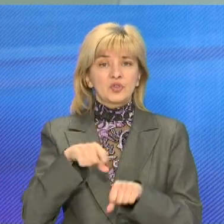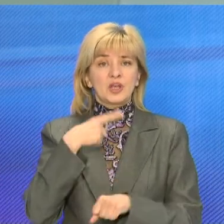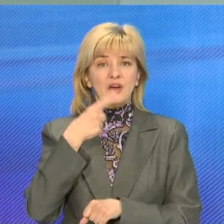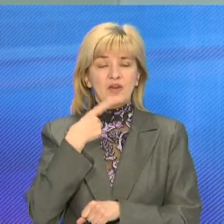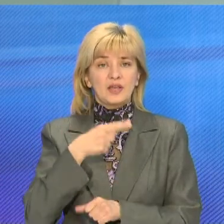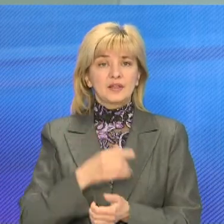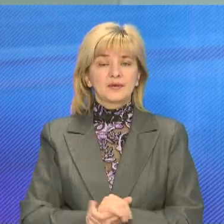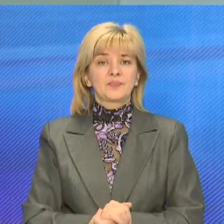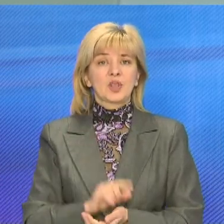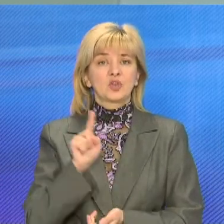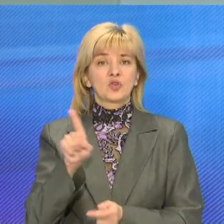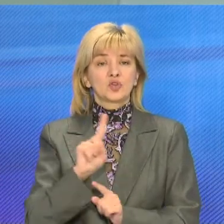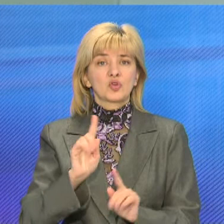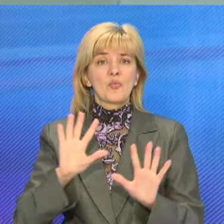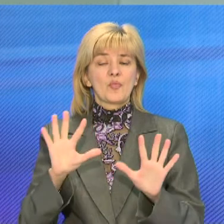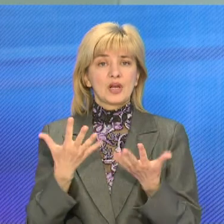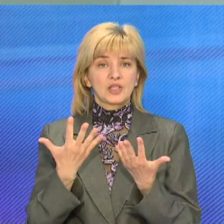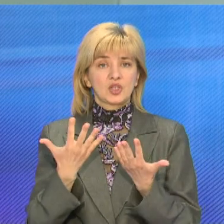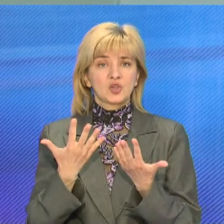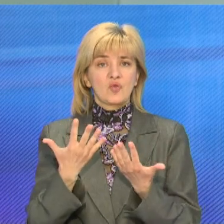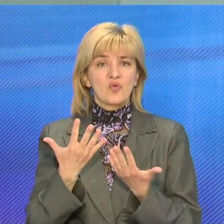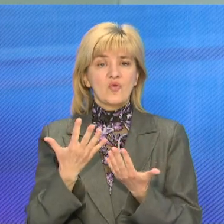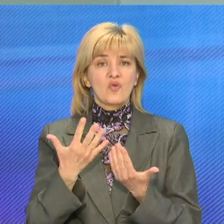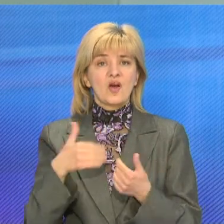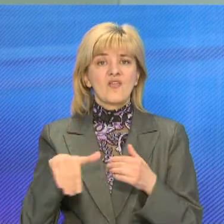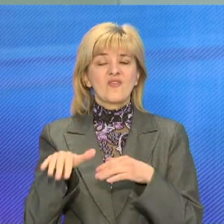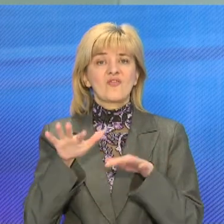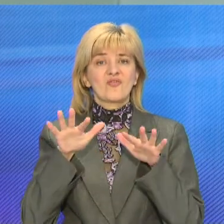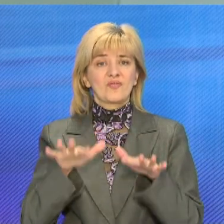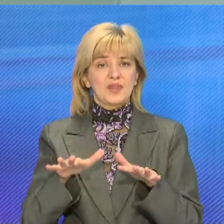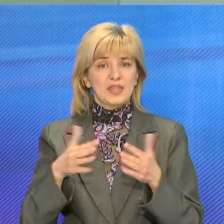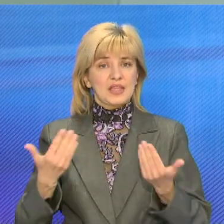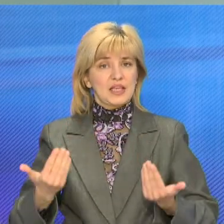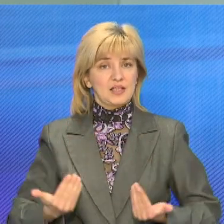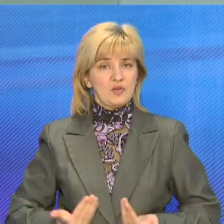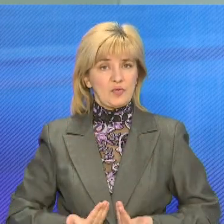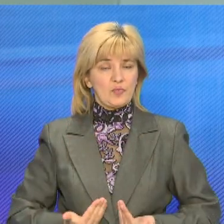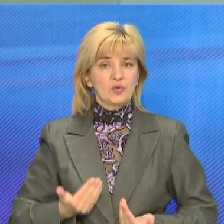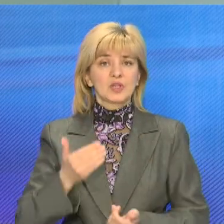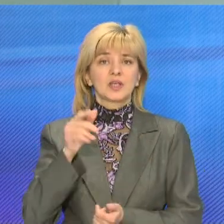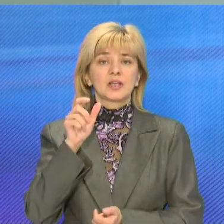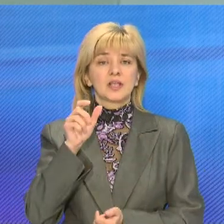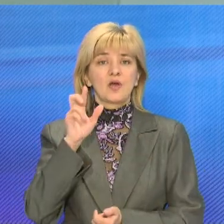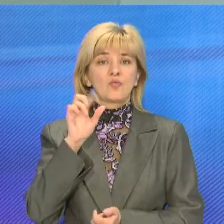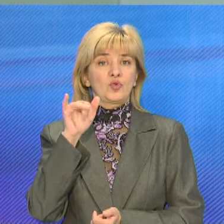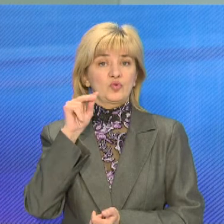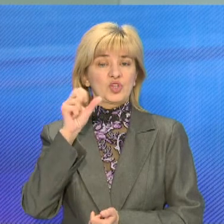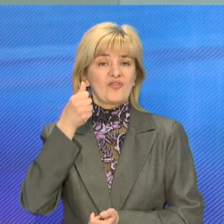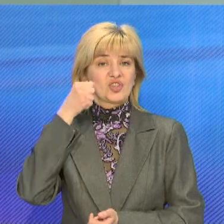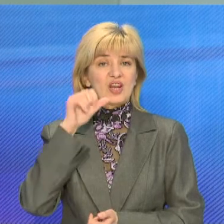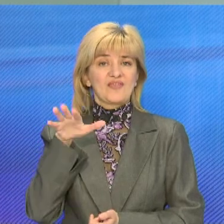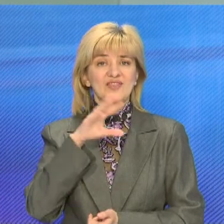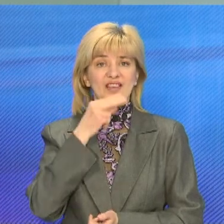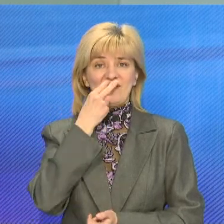Ну, то, что произошло в населенном пункте Буча, вчера мы все видели,